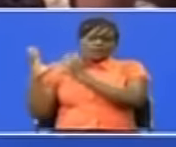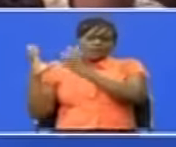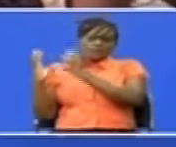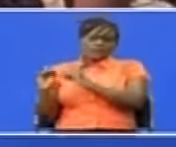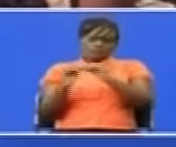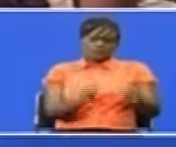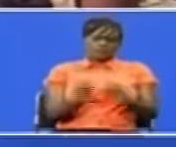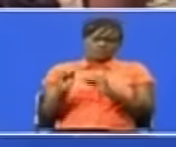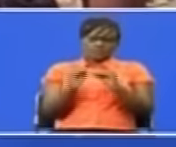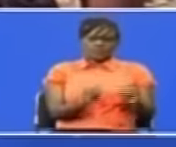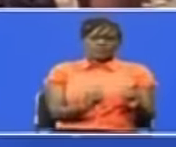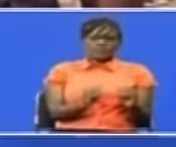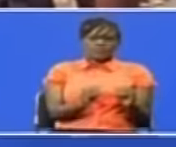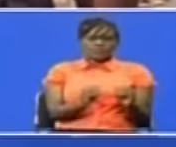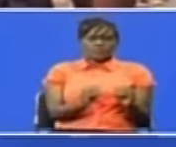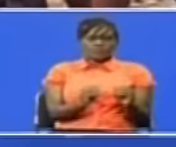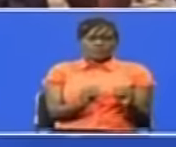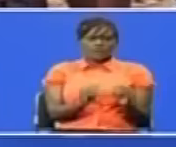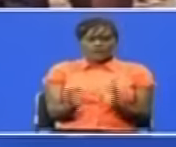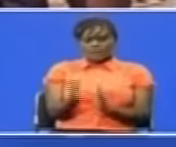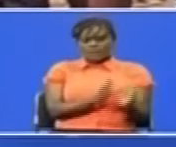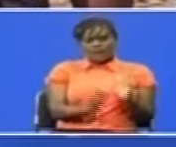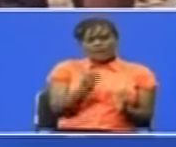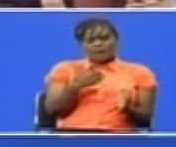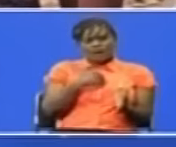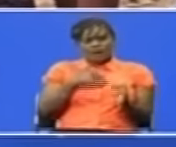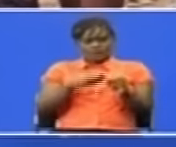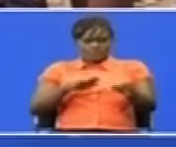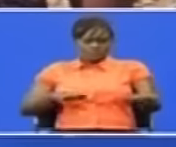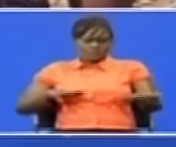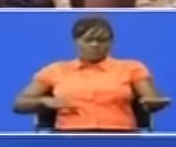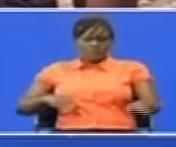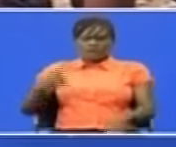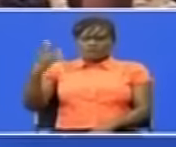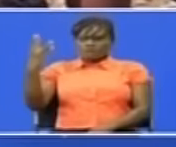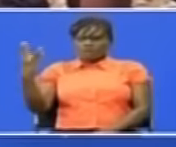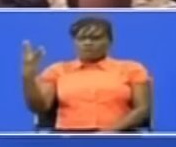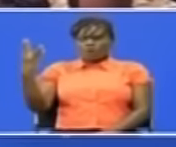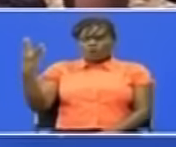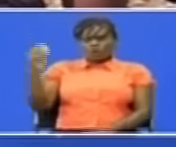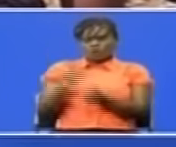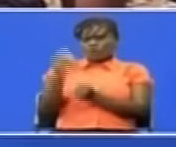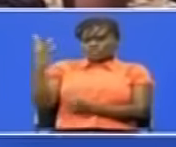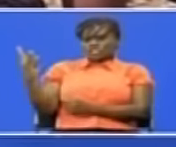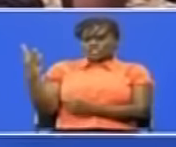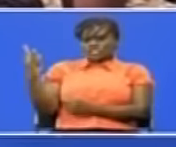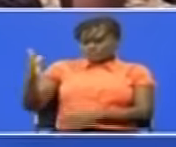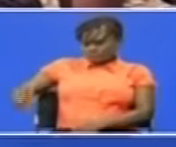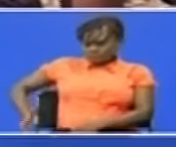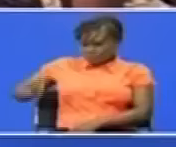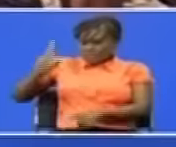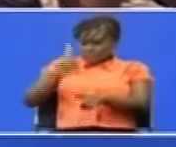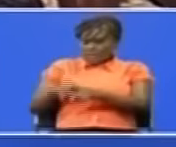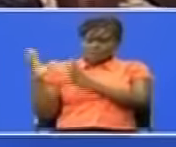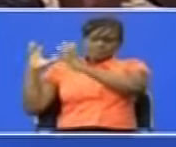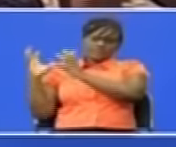na ikiundwa. Tumepanga kuwa na laini 14 za gari la moshi, sababu mizigo